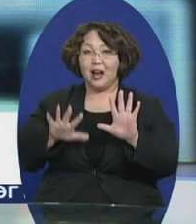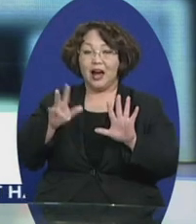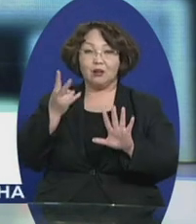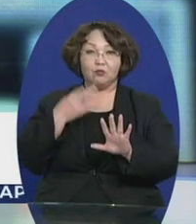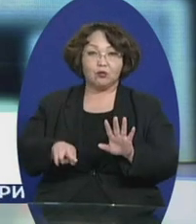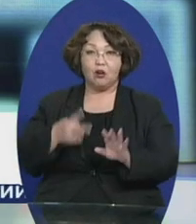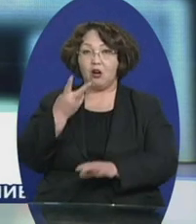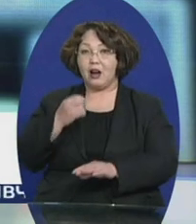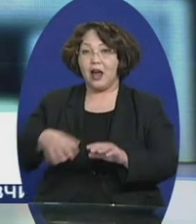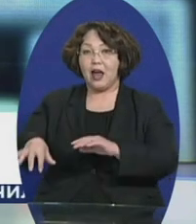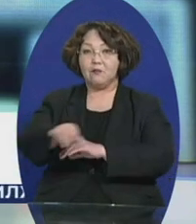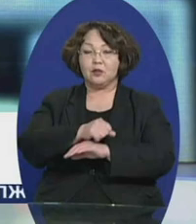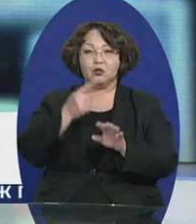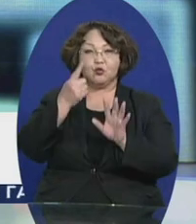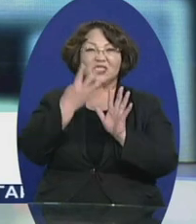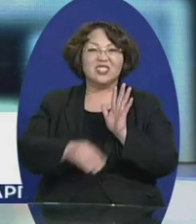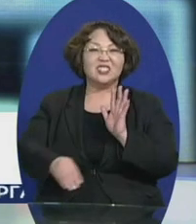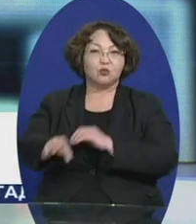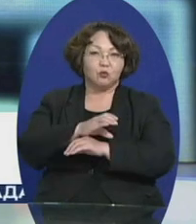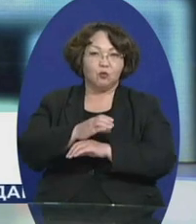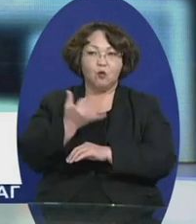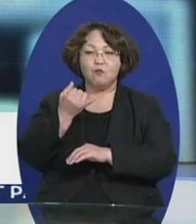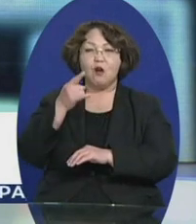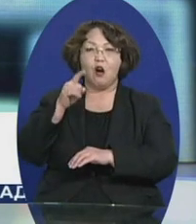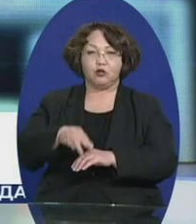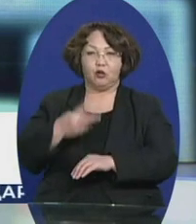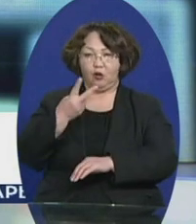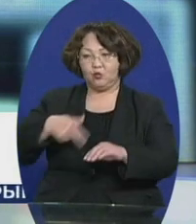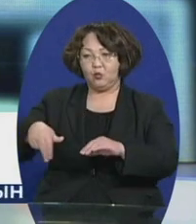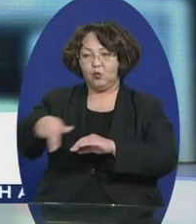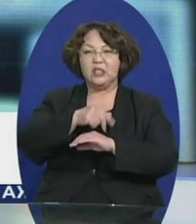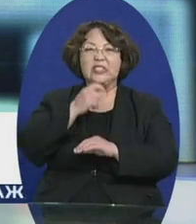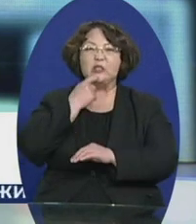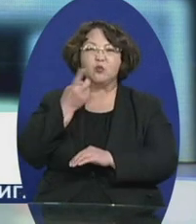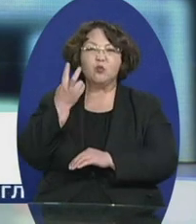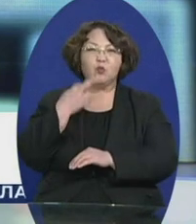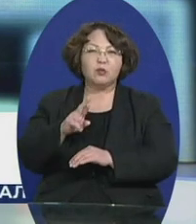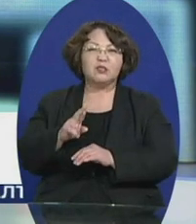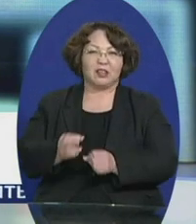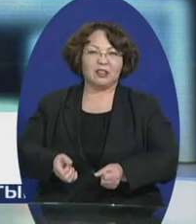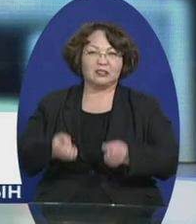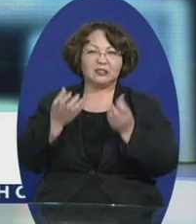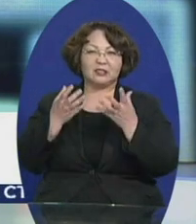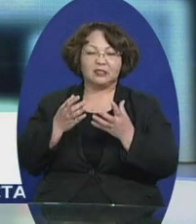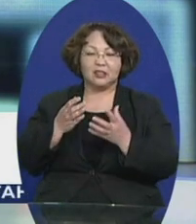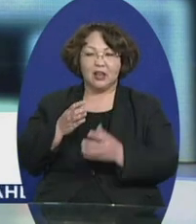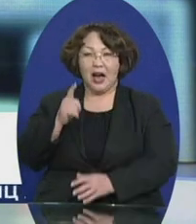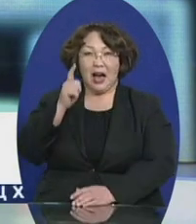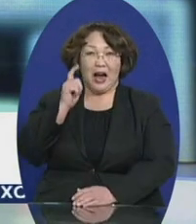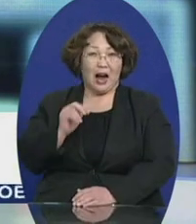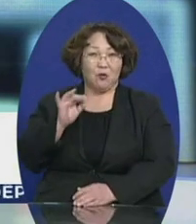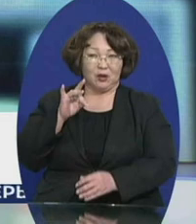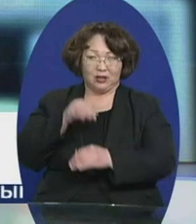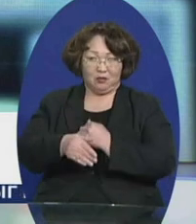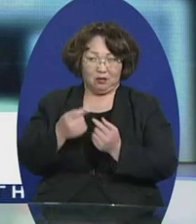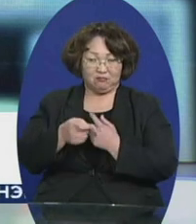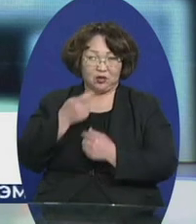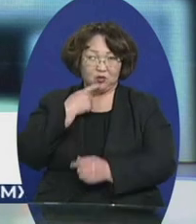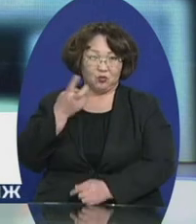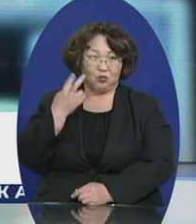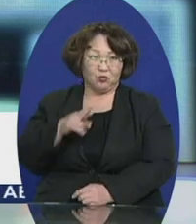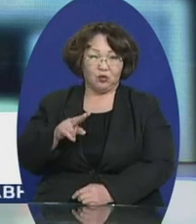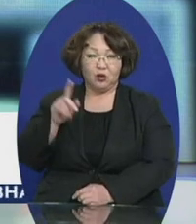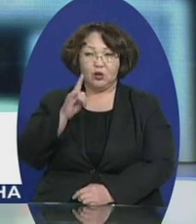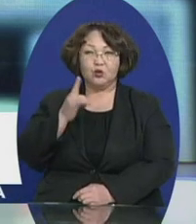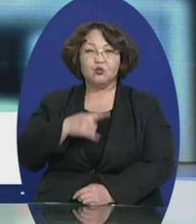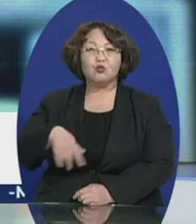аймгийн 190 сум нийслэлийн 2 дүүрэгт нөхцөл байдал хүнд байна. Засгийн газраас хавруулалт өндөрч зуудын байдалтай улсынтай холбогдлоо өнгөрсөн 7 хоногт